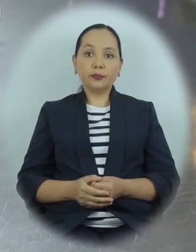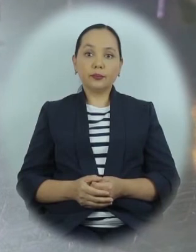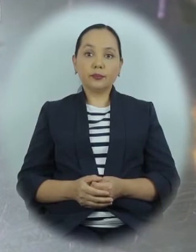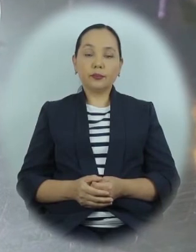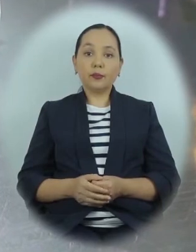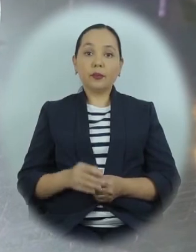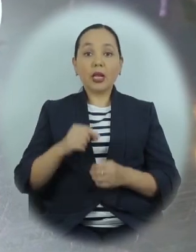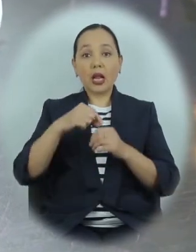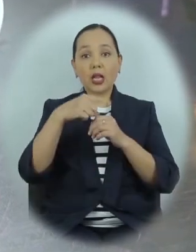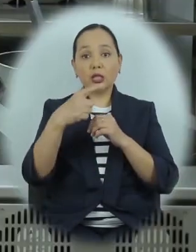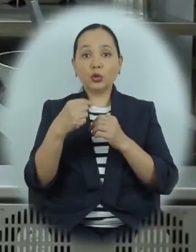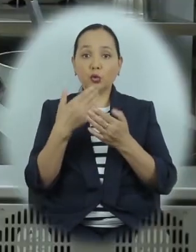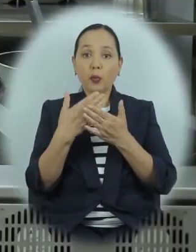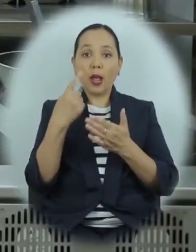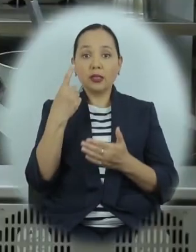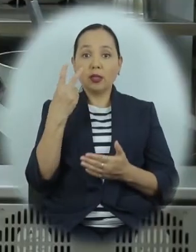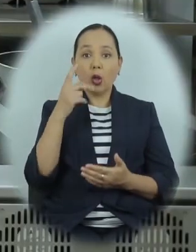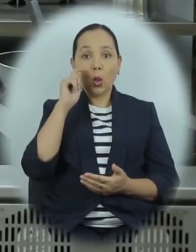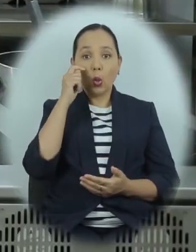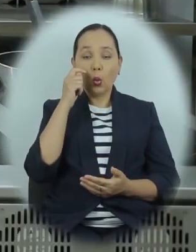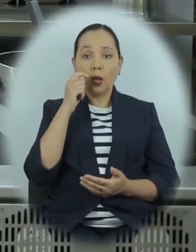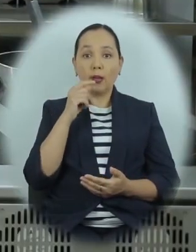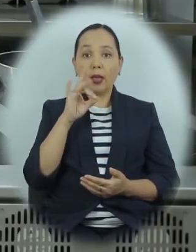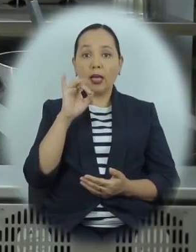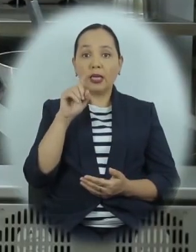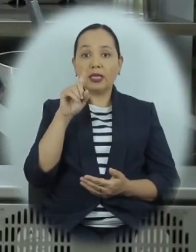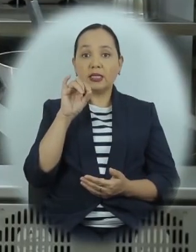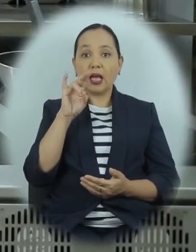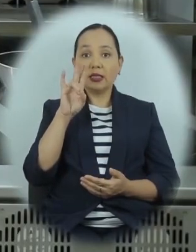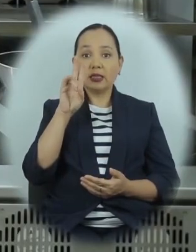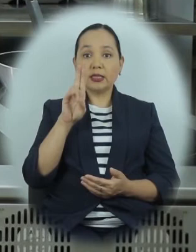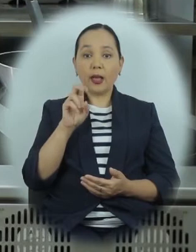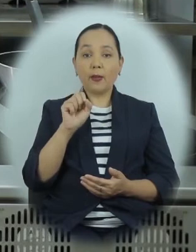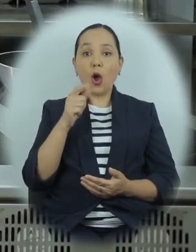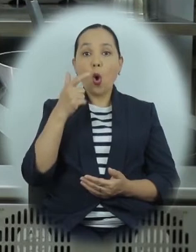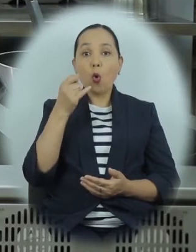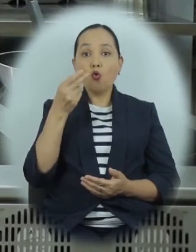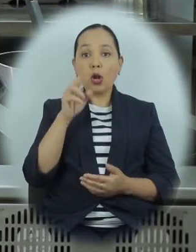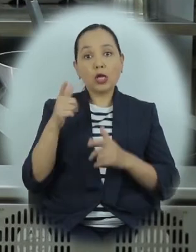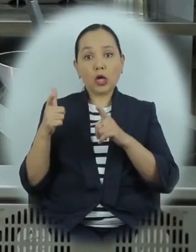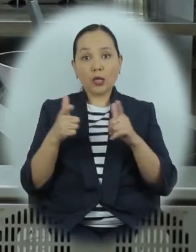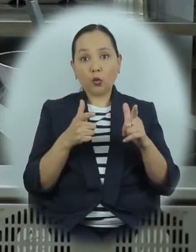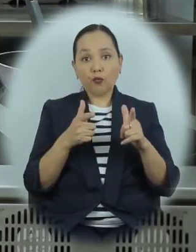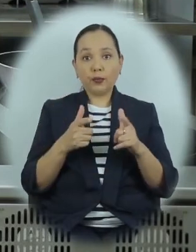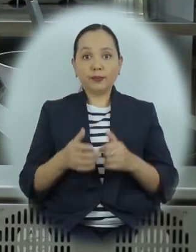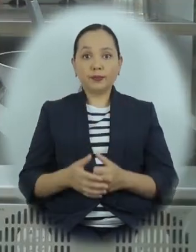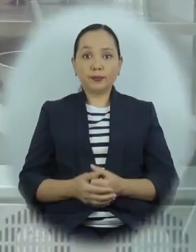пару листочков лука рязанца. Гуляш готов.